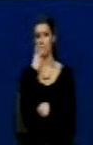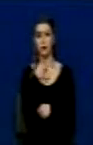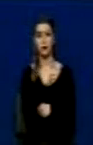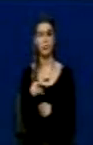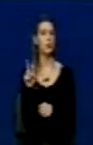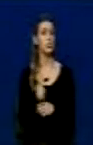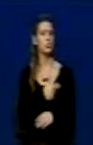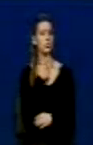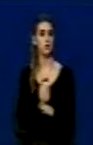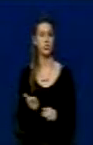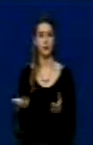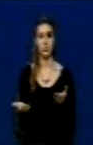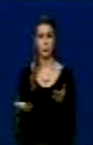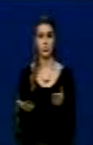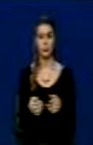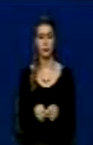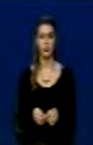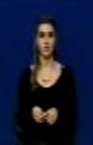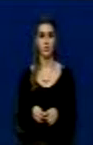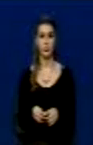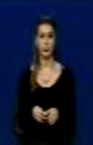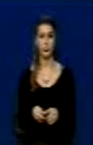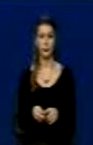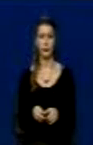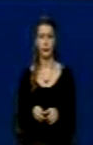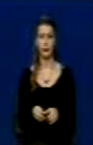këto rezultate konkrete në luftën kundër korrupsionit.